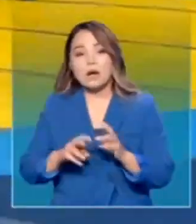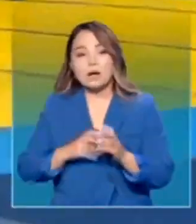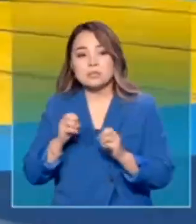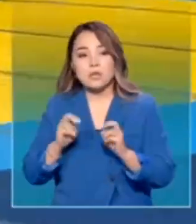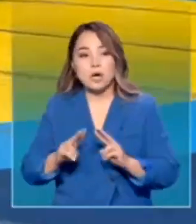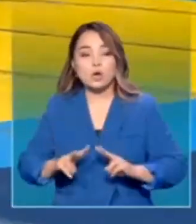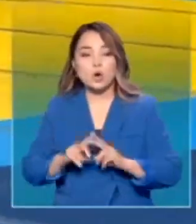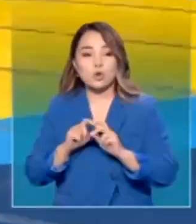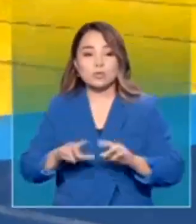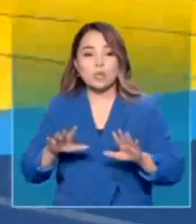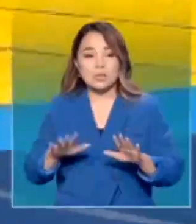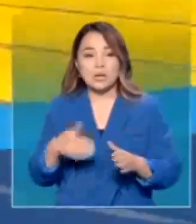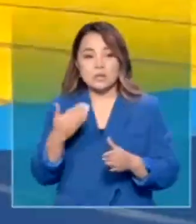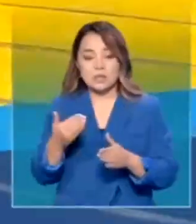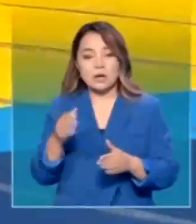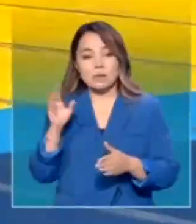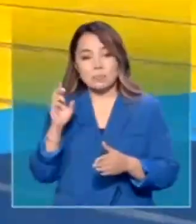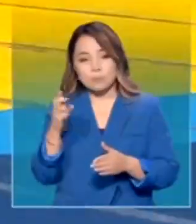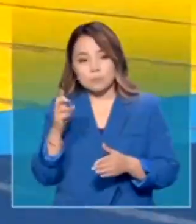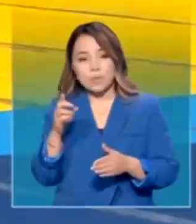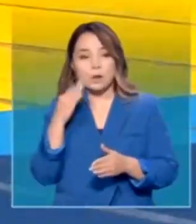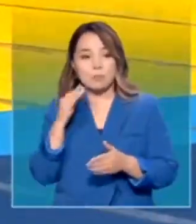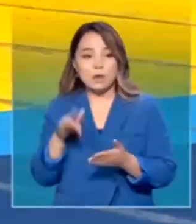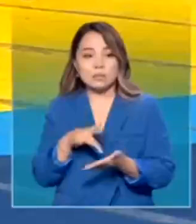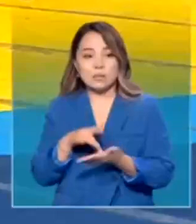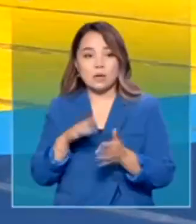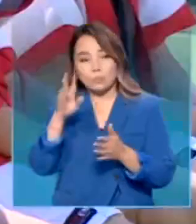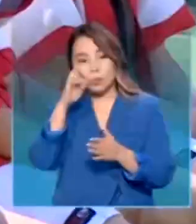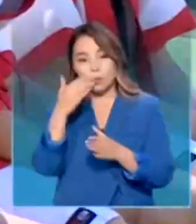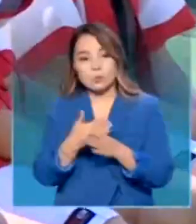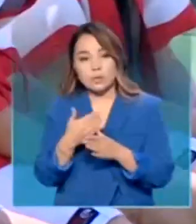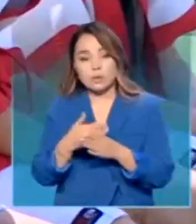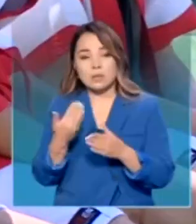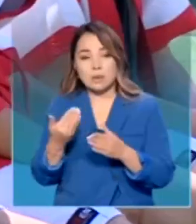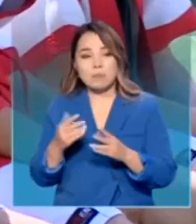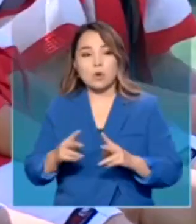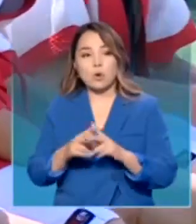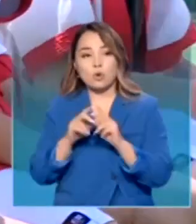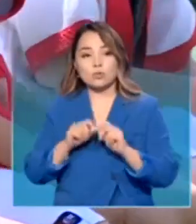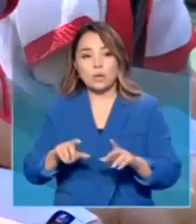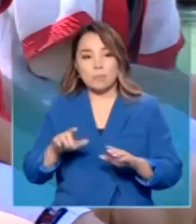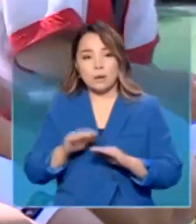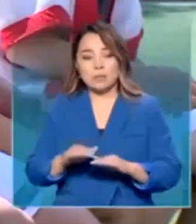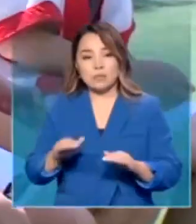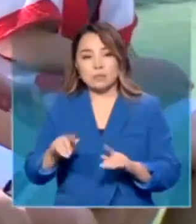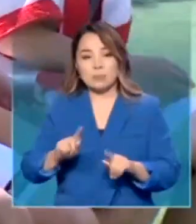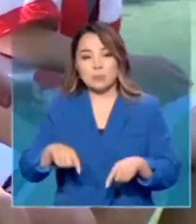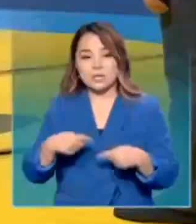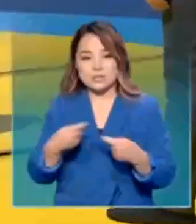педагогикалық колледжіне, қола Алматы мемлекеттік гуманитарлық педагогикалық колледж балуандарына бұйырды.